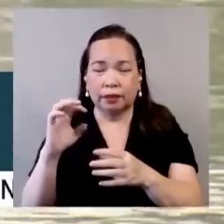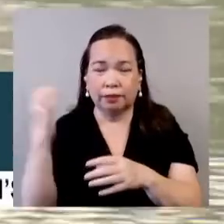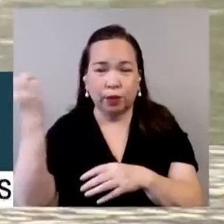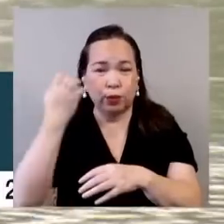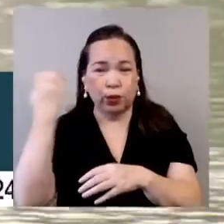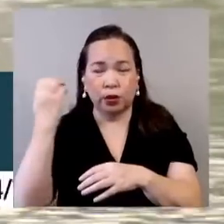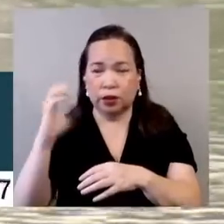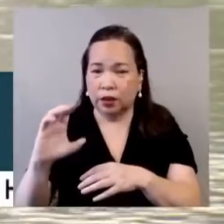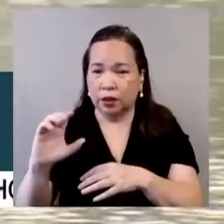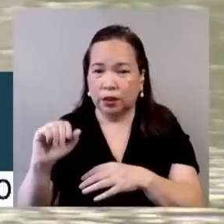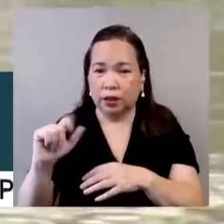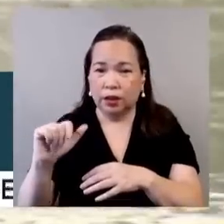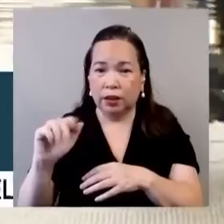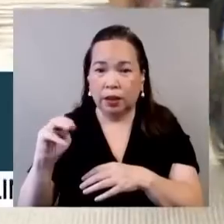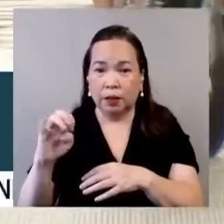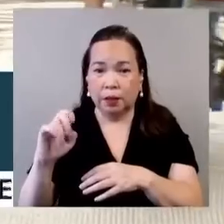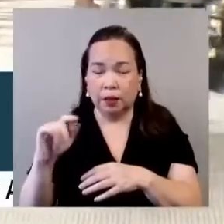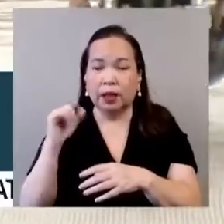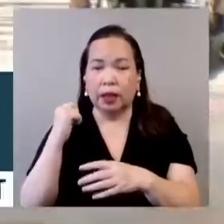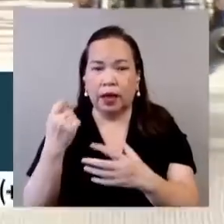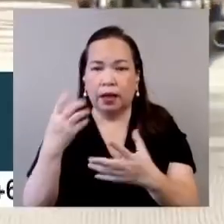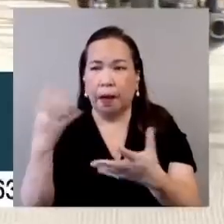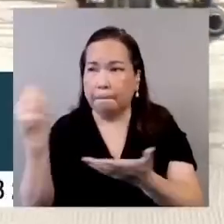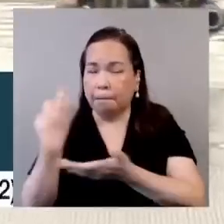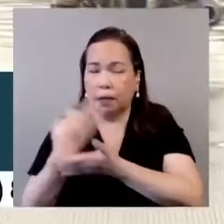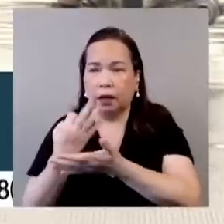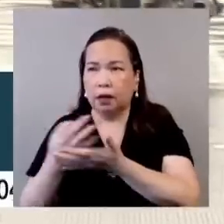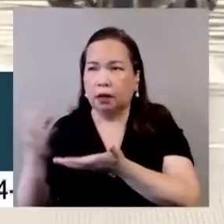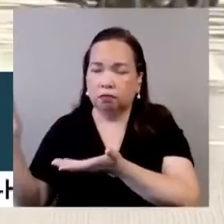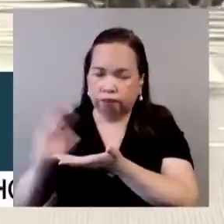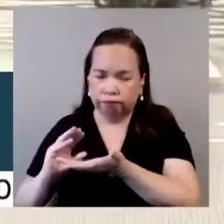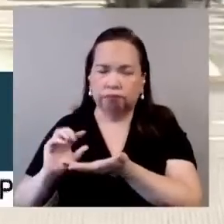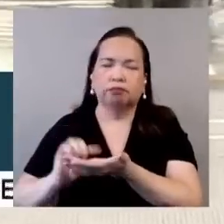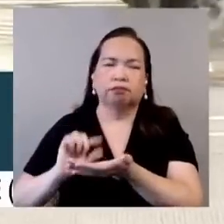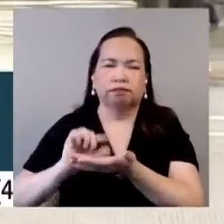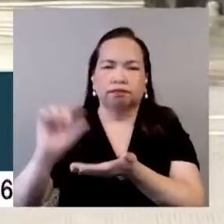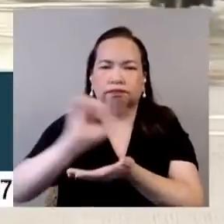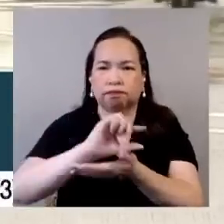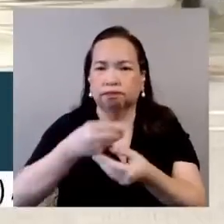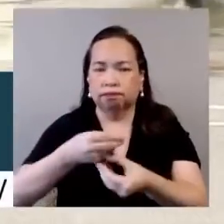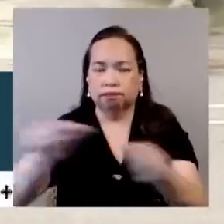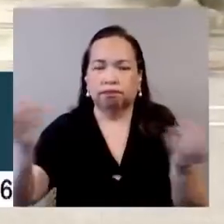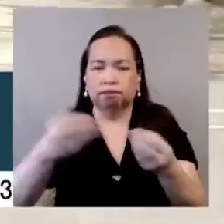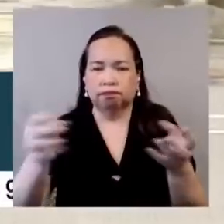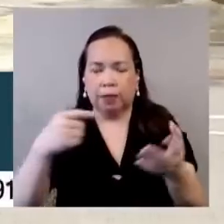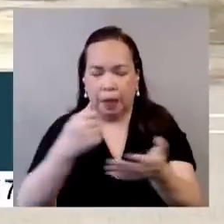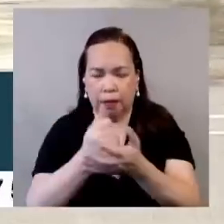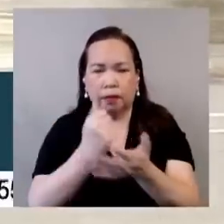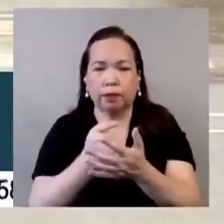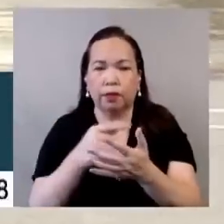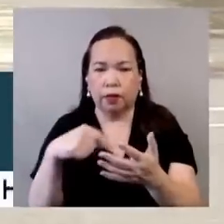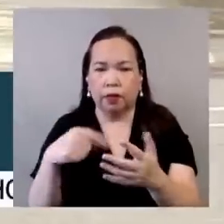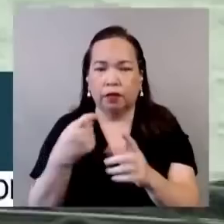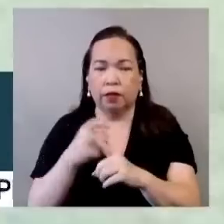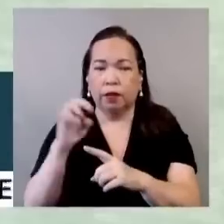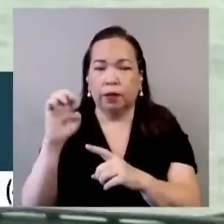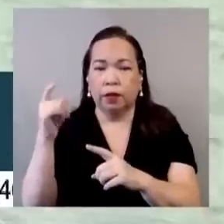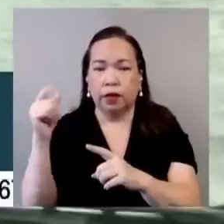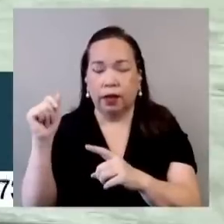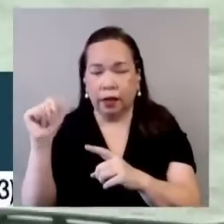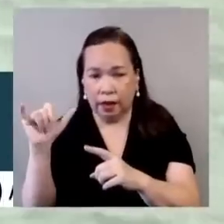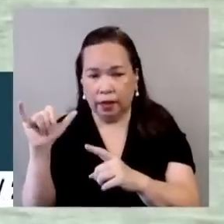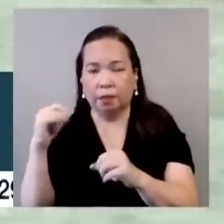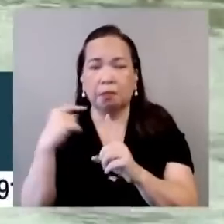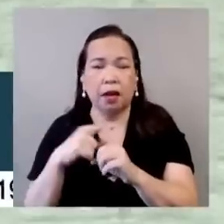pagarang mga tulong sa bawat apektado ng atin pong ito pong bagyong Egay, Habagat. Sana po ay wag